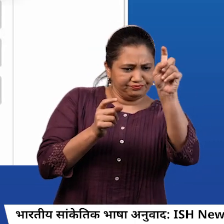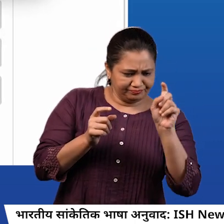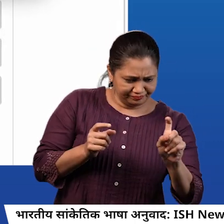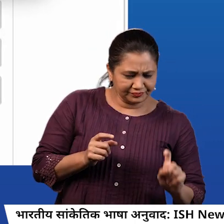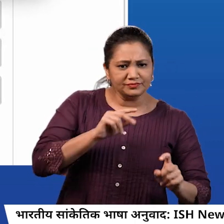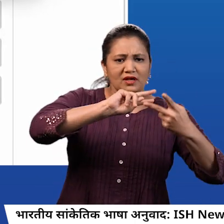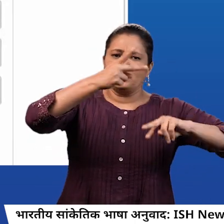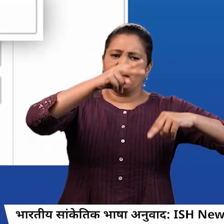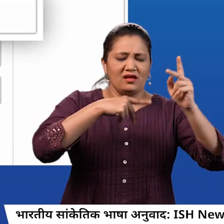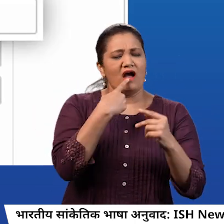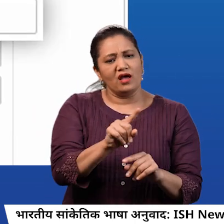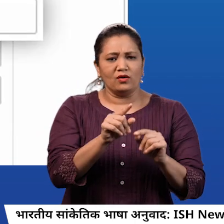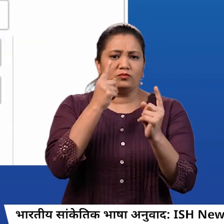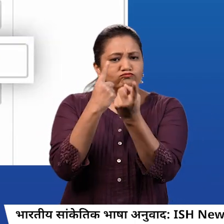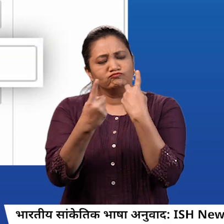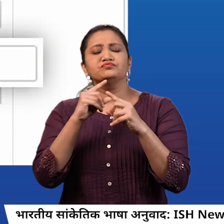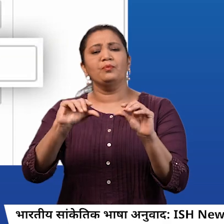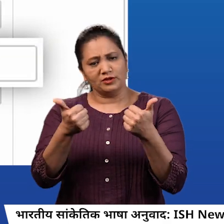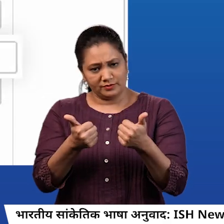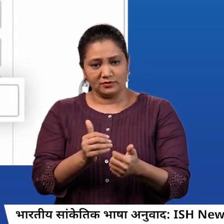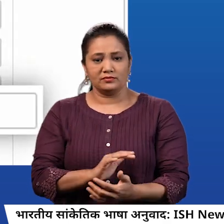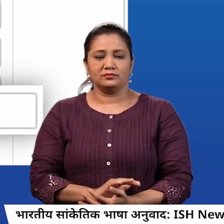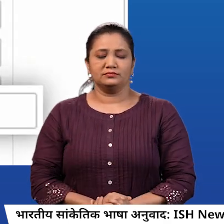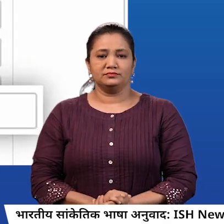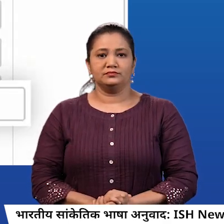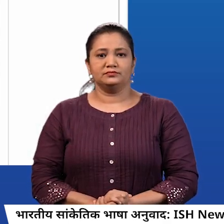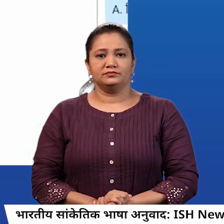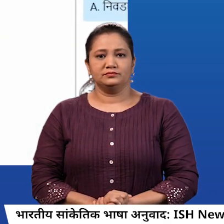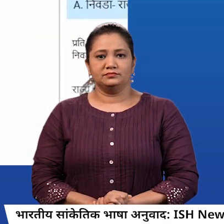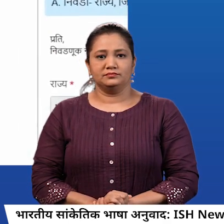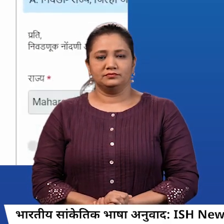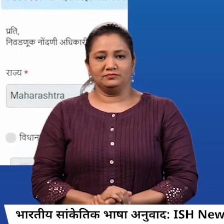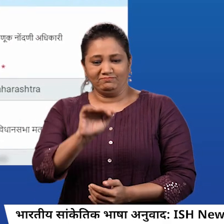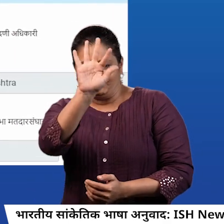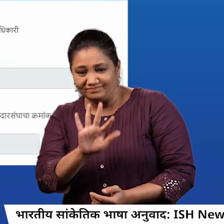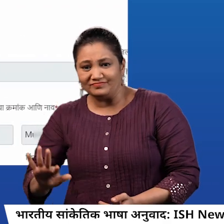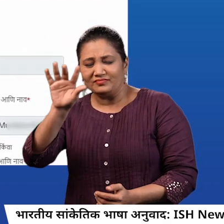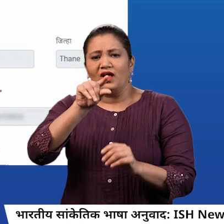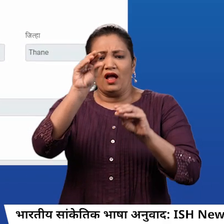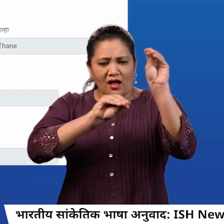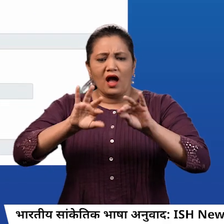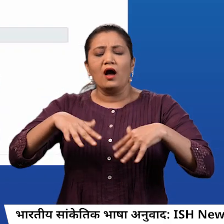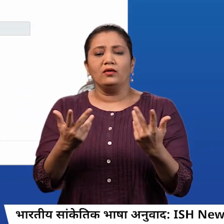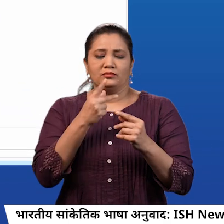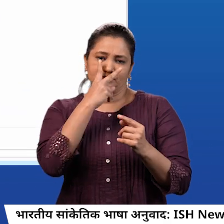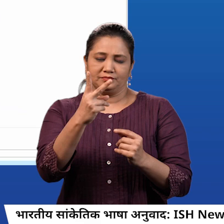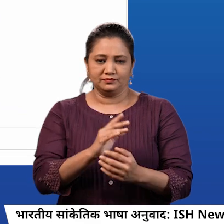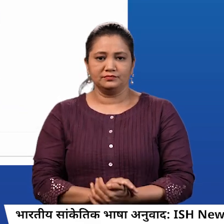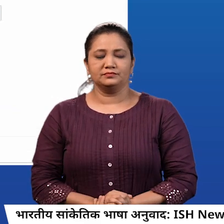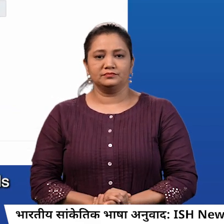त्या मथळ्याच्या बटनावर क्लिक करून अर्जाच्या हव्या त्या टप्प्यावर जाऊ शकतो. आता प्रत्यक्षात हा अर्ज कसा भरायचा ते